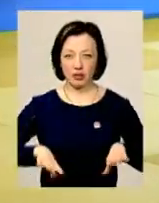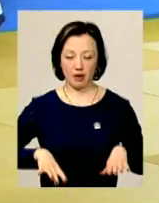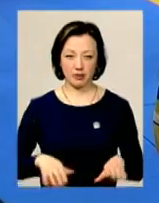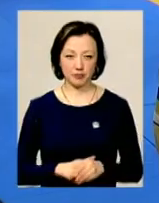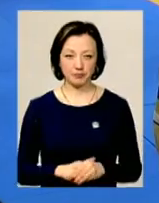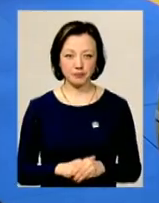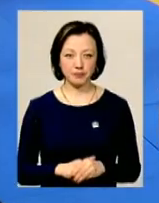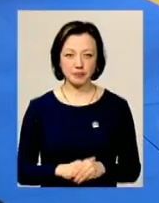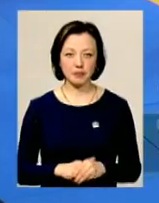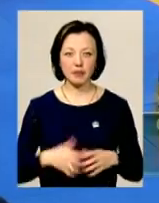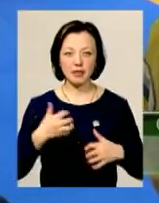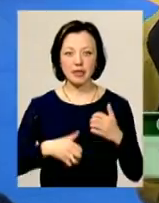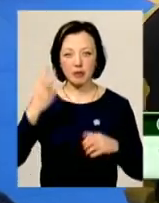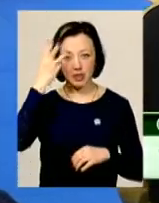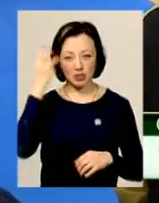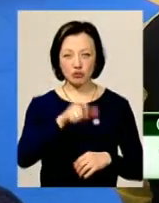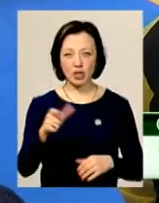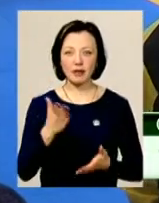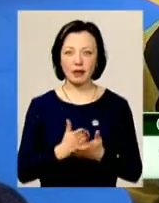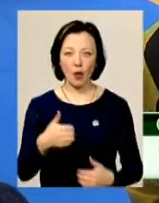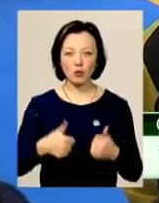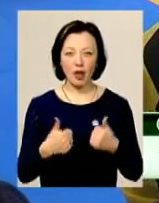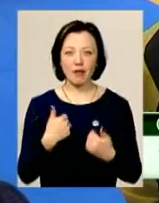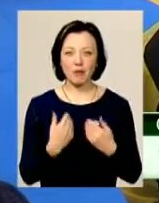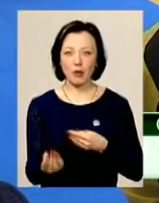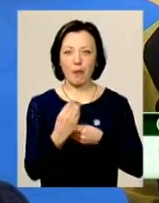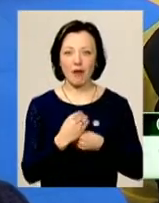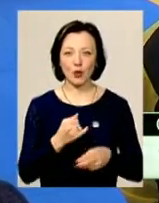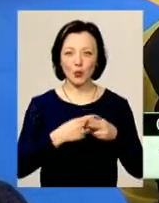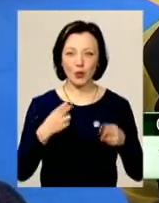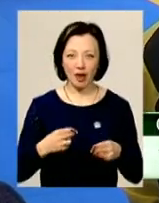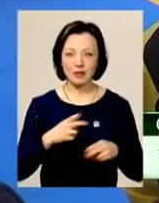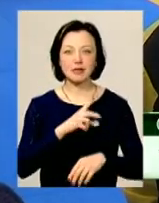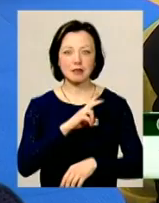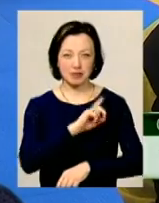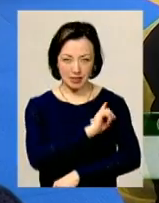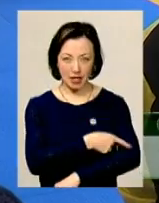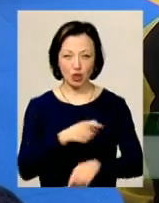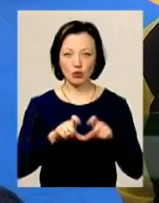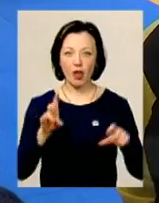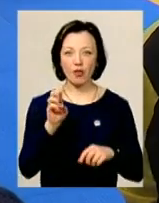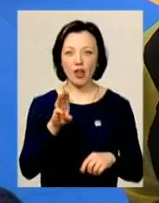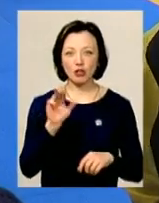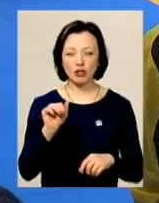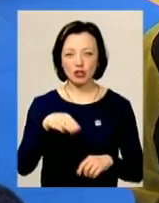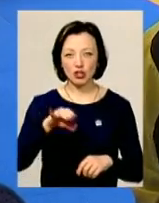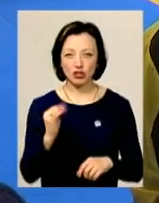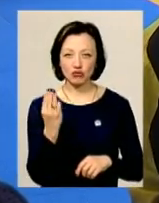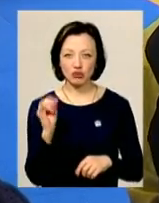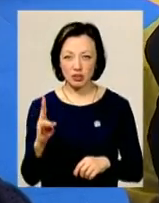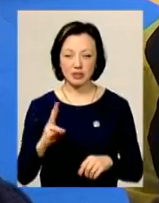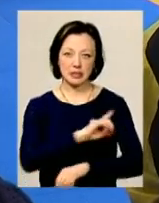Оксана Пилипчук. Серед хмельничан є конкуренція, тут ще нам додали і Дунайці досить серйозна школа, Нетішинська школа сильна,